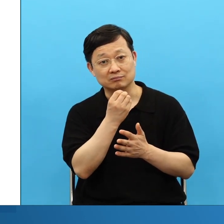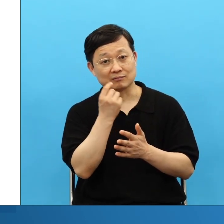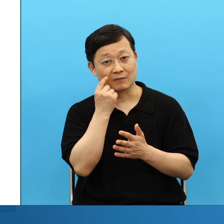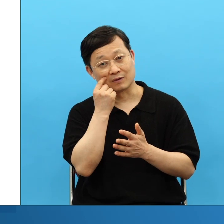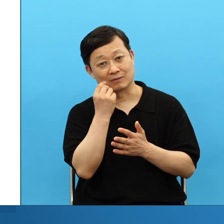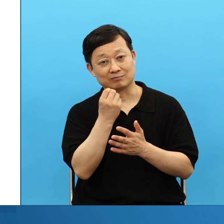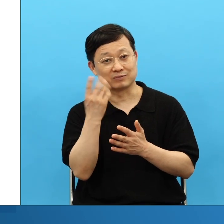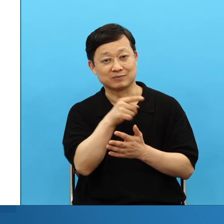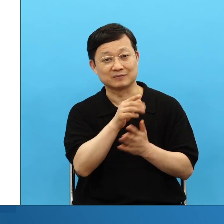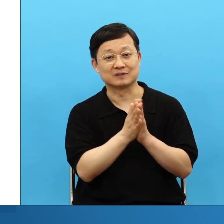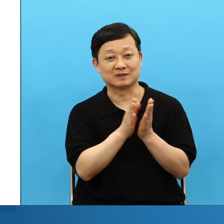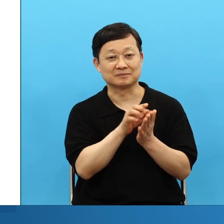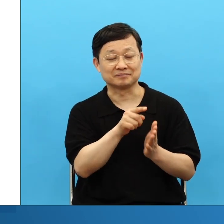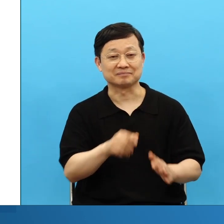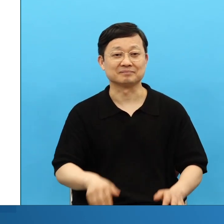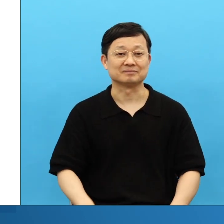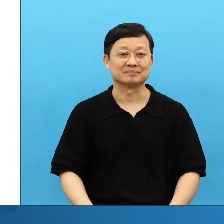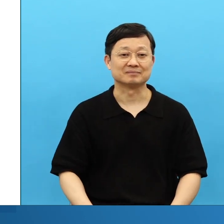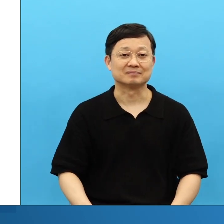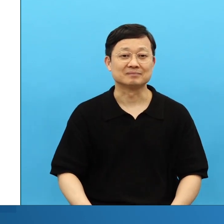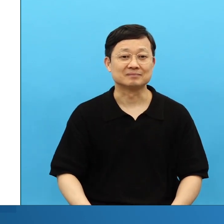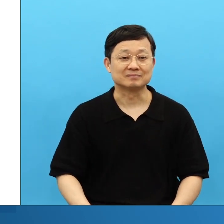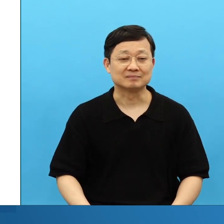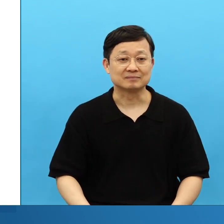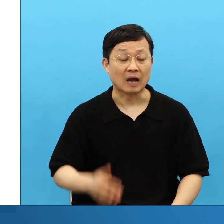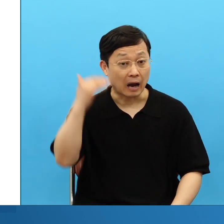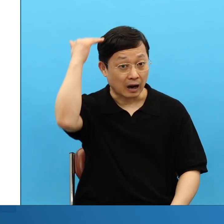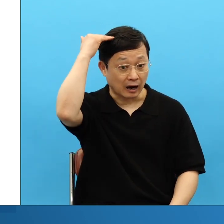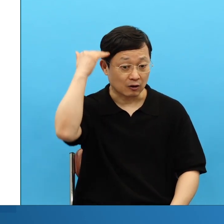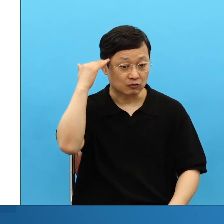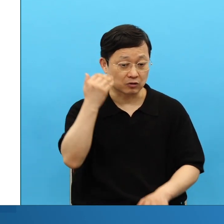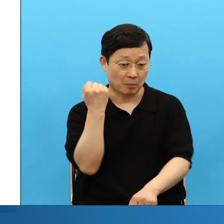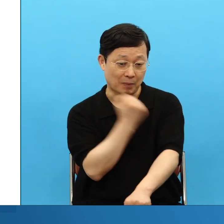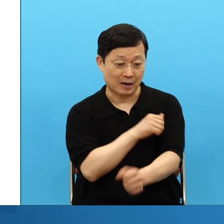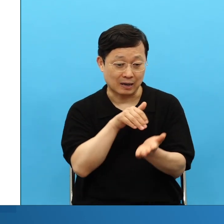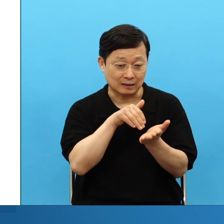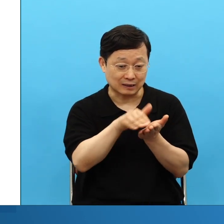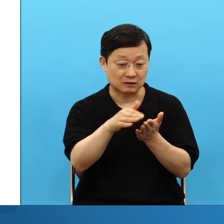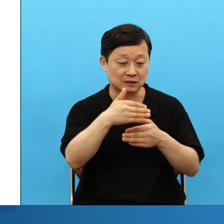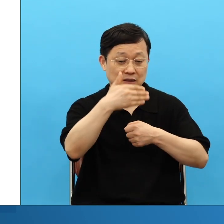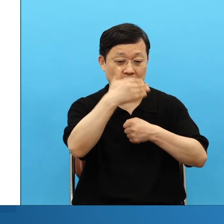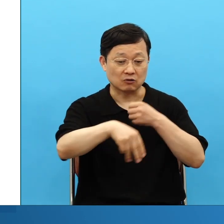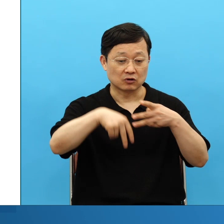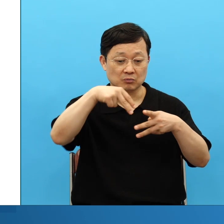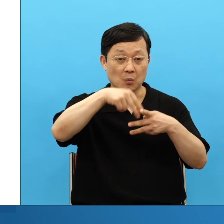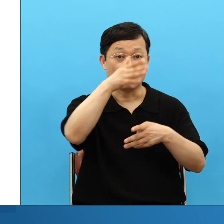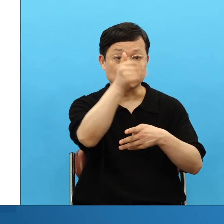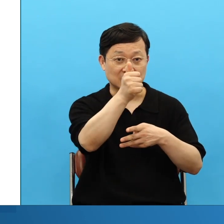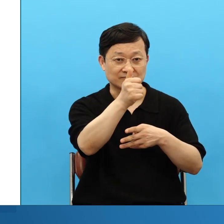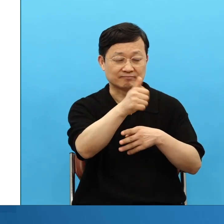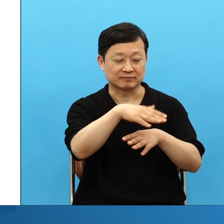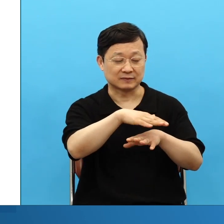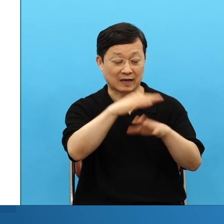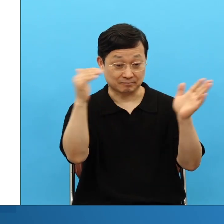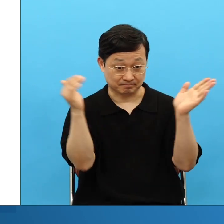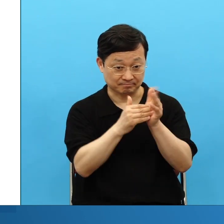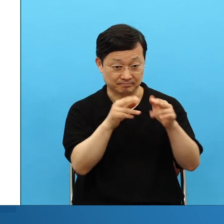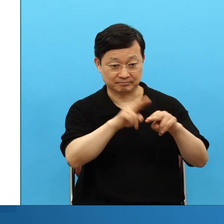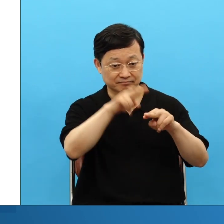제가 이제 처음에 한국마약퇴치운동본부 대구본부에서 본부장을 마치면서 이 책을